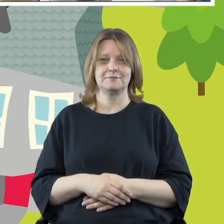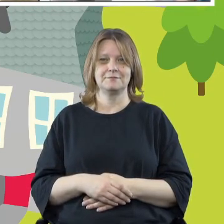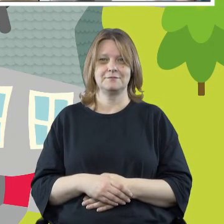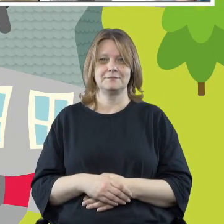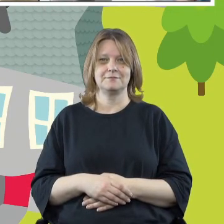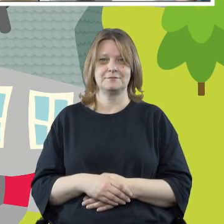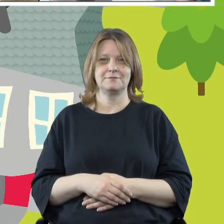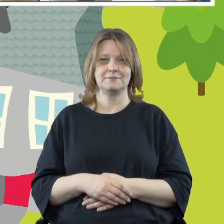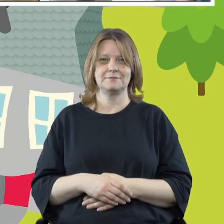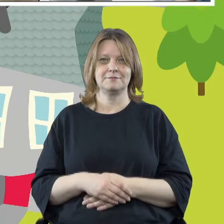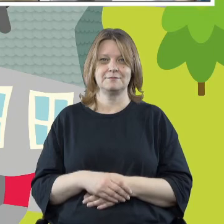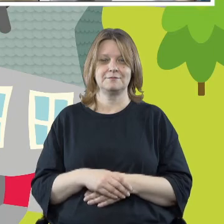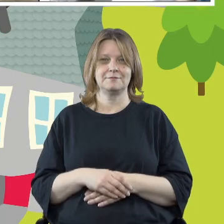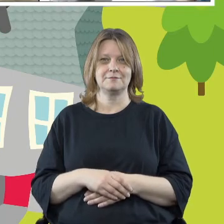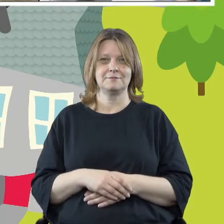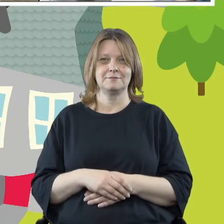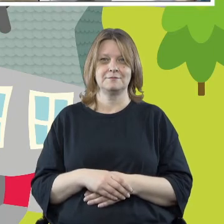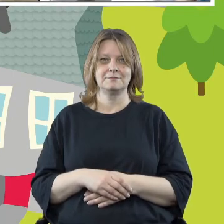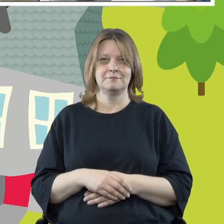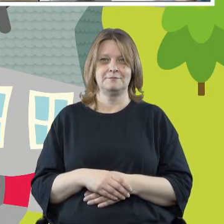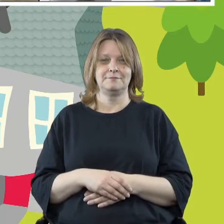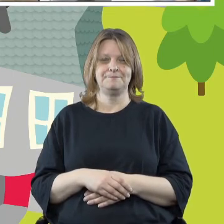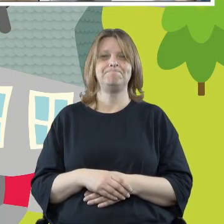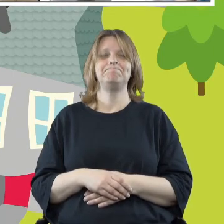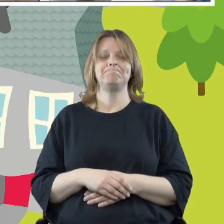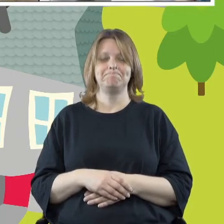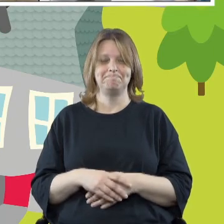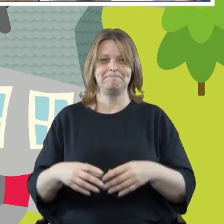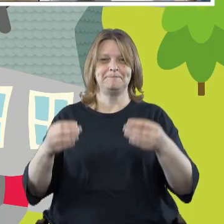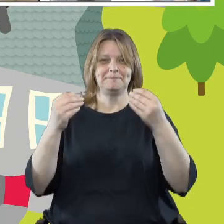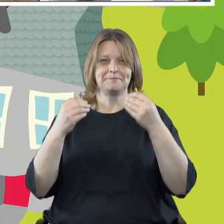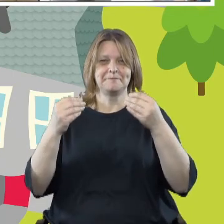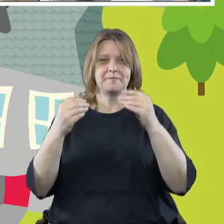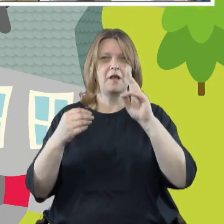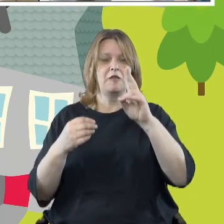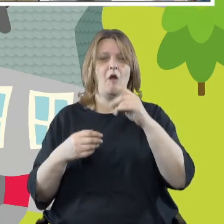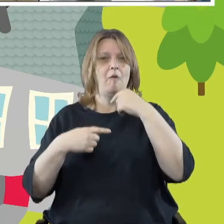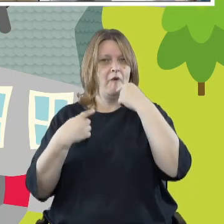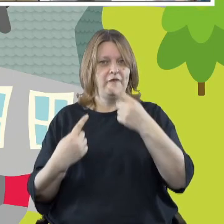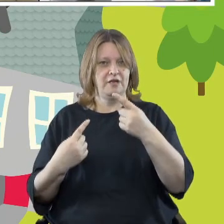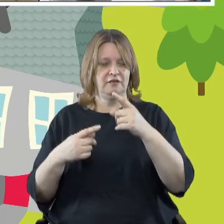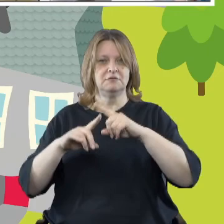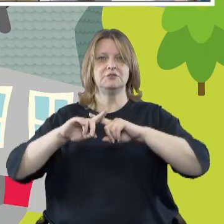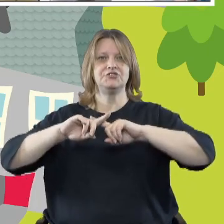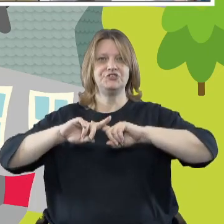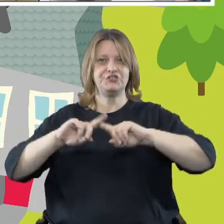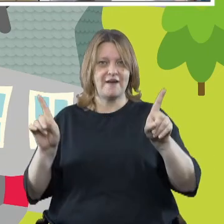Nie wolno zostawić samochód. Znakomicie. Kto to powiedział?